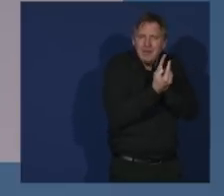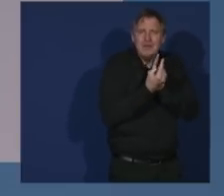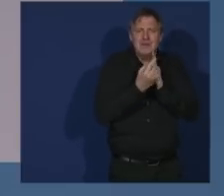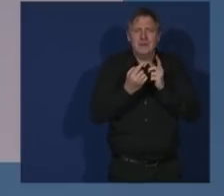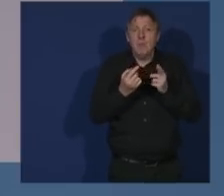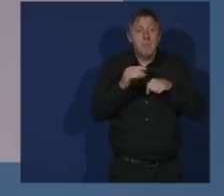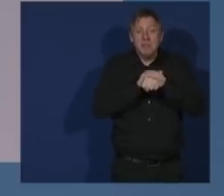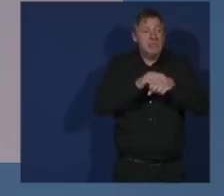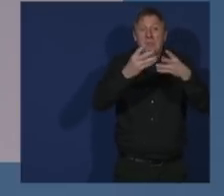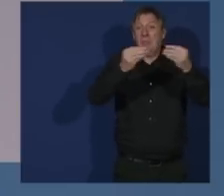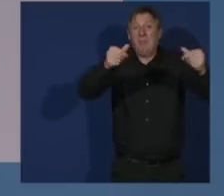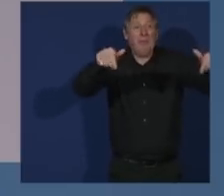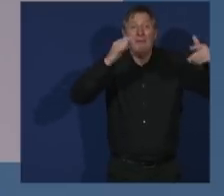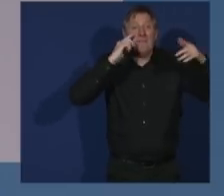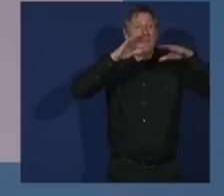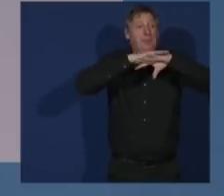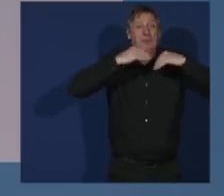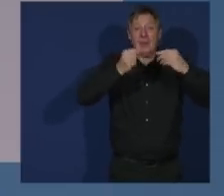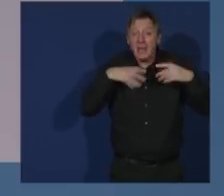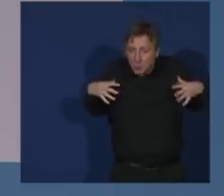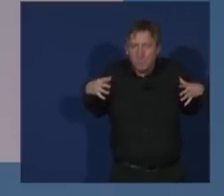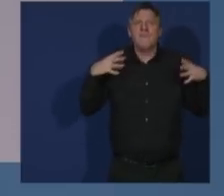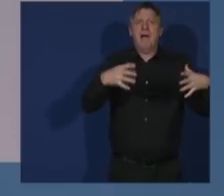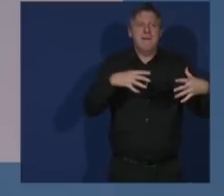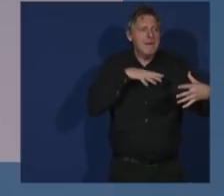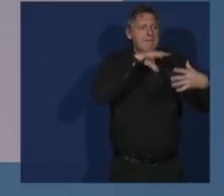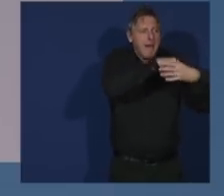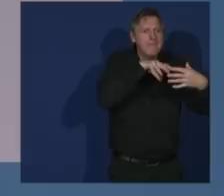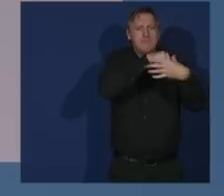va plus. Et nous nous attellerons à ce travail.